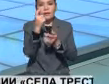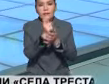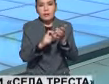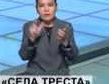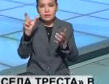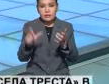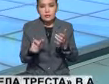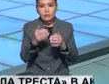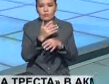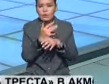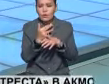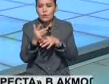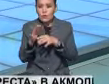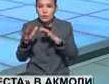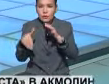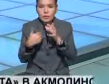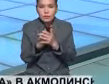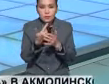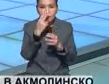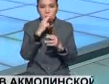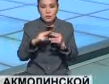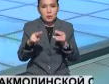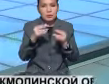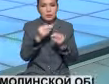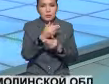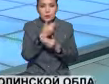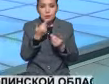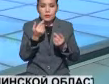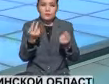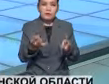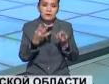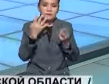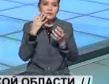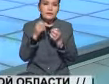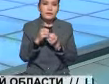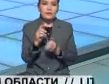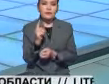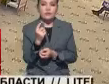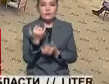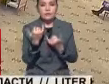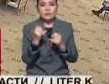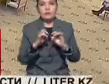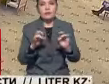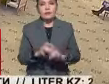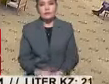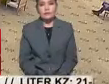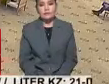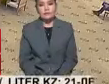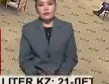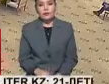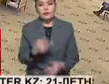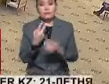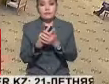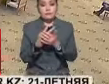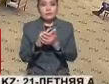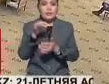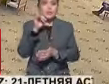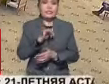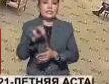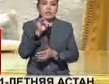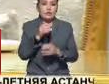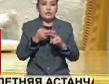наследие спустя столько лет до сих пор не потеряло своей актуальности? Об этом расскажут мои коллеги. Наглядным примером исторической